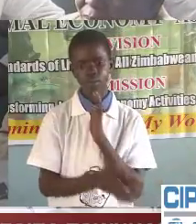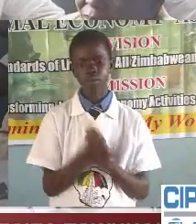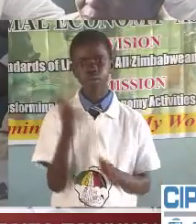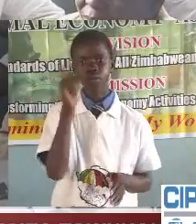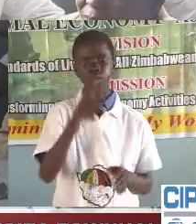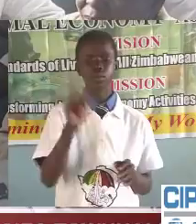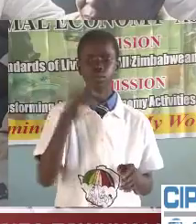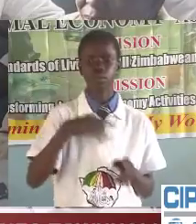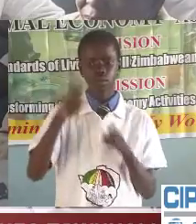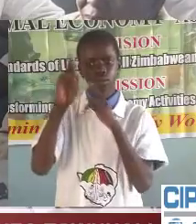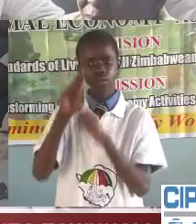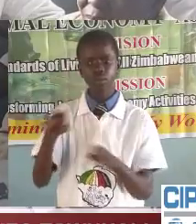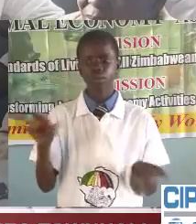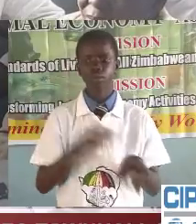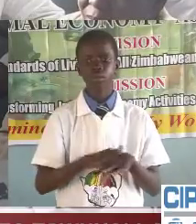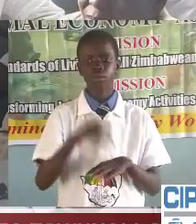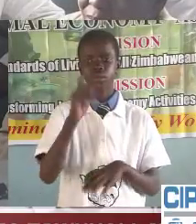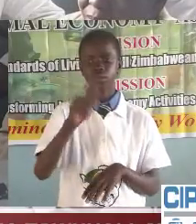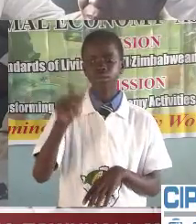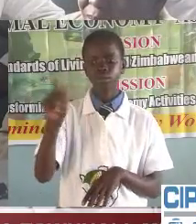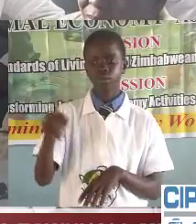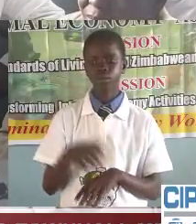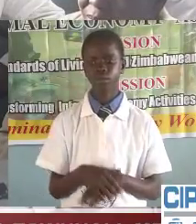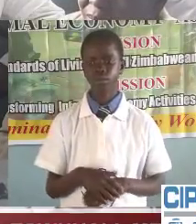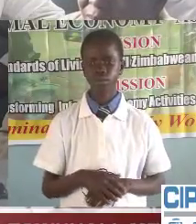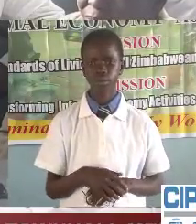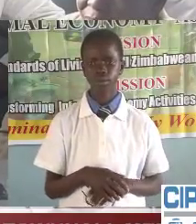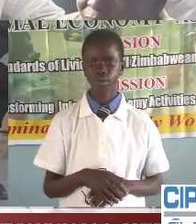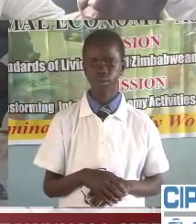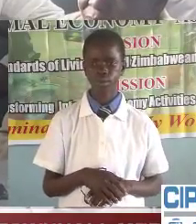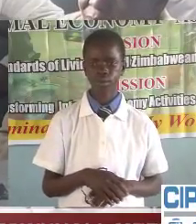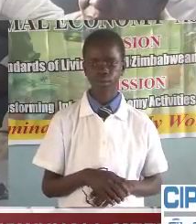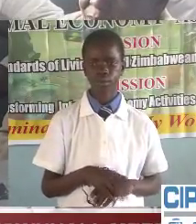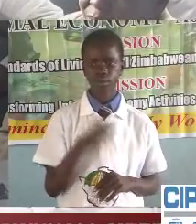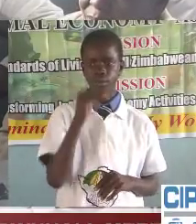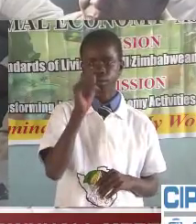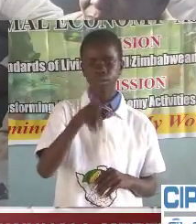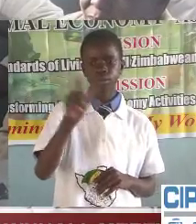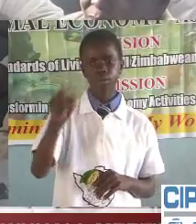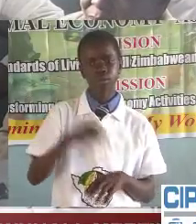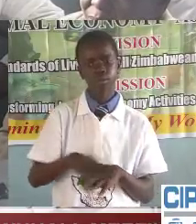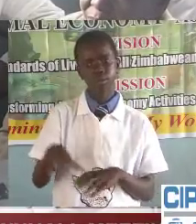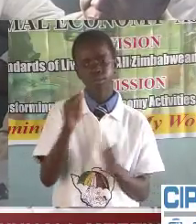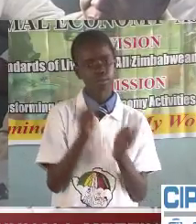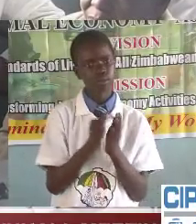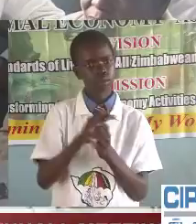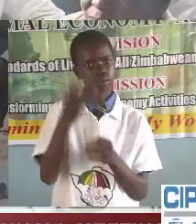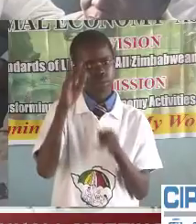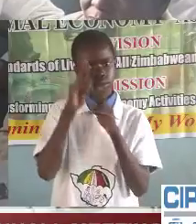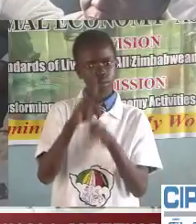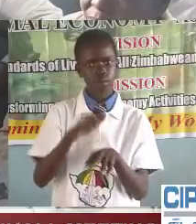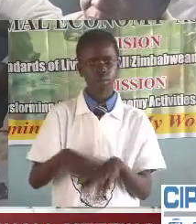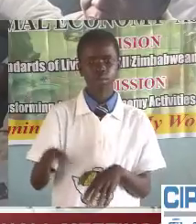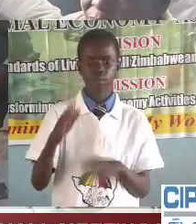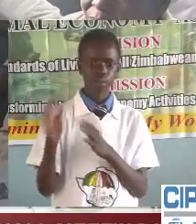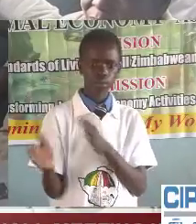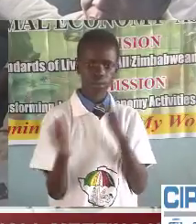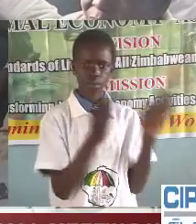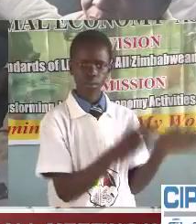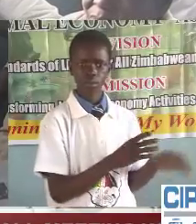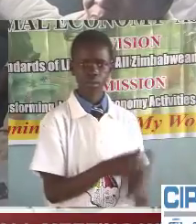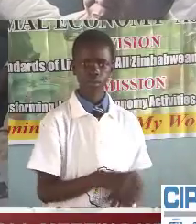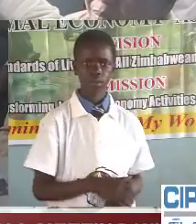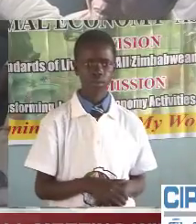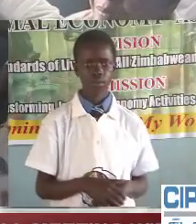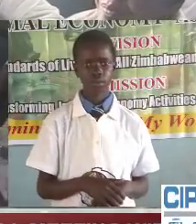kushanda nevanhu. Nokuti mukashanda nezvepati mune mutoshanda nezveindoors. Ndobva ipapo